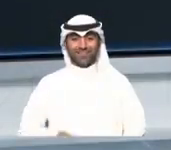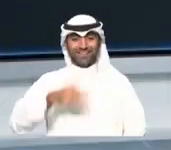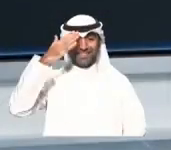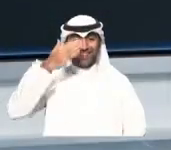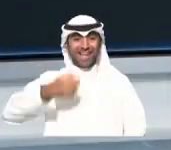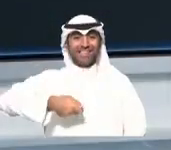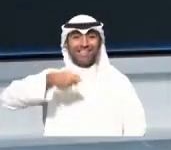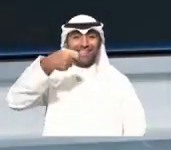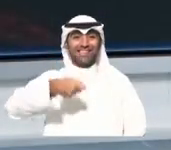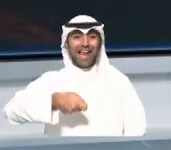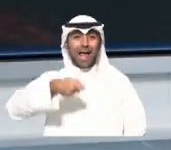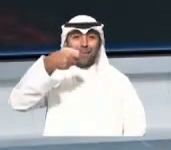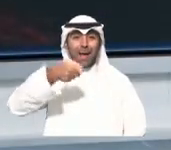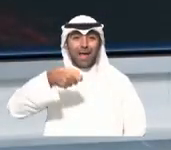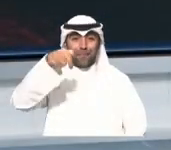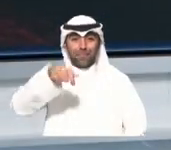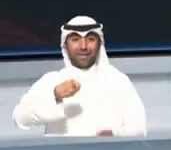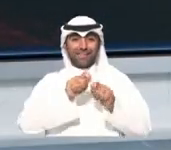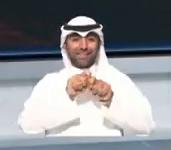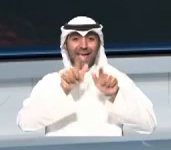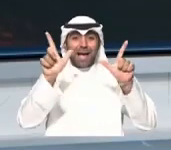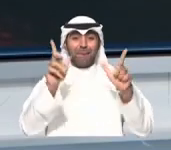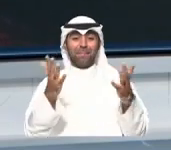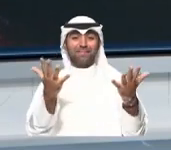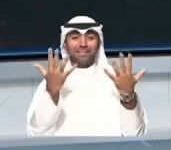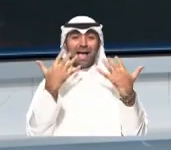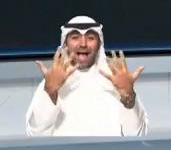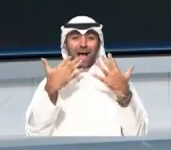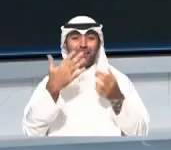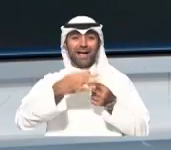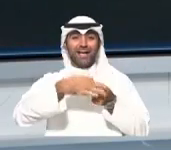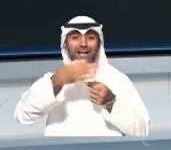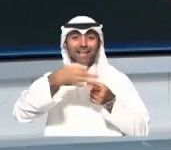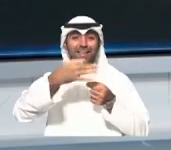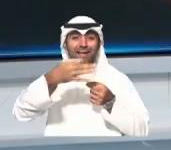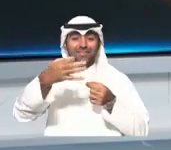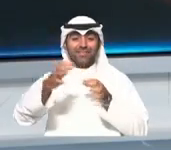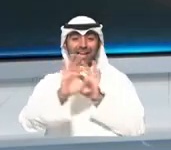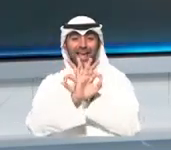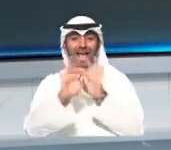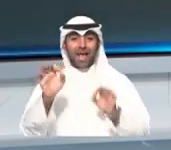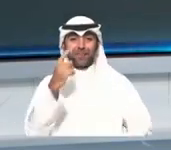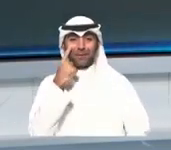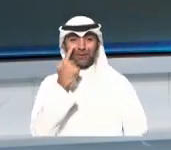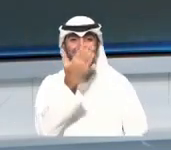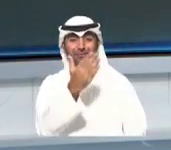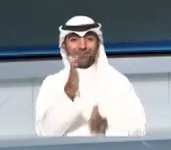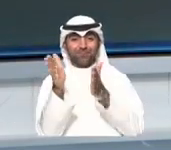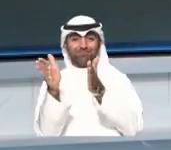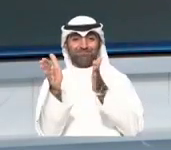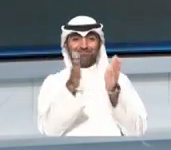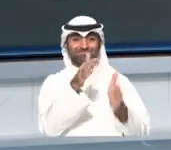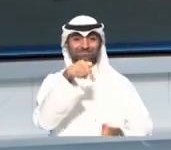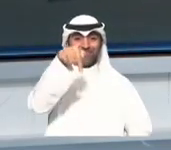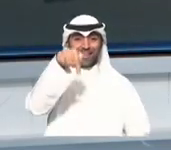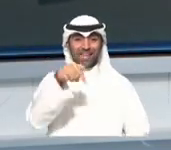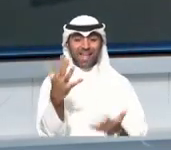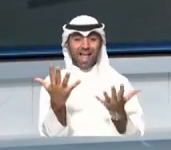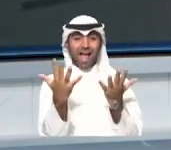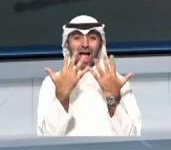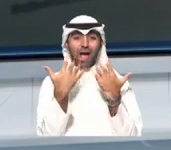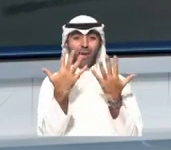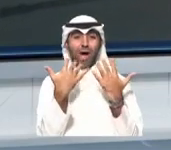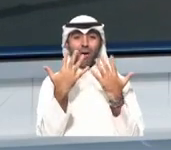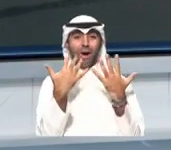عليكم أعزائي المشاهدين. أجواء معتدلة ورياح شمالية غربية خفيفة لمعتدلة السرعة، تتراوح سرعتها بشكل عام ما بين 10 إلى